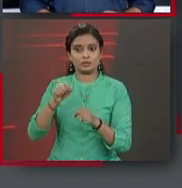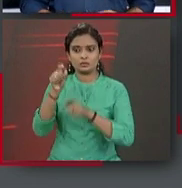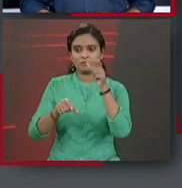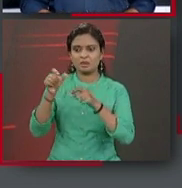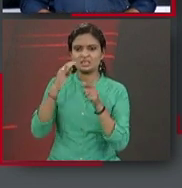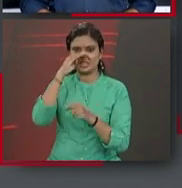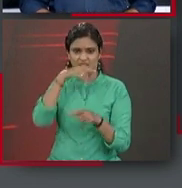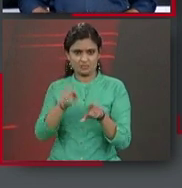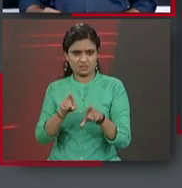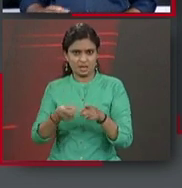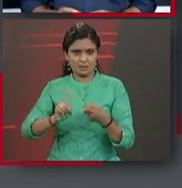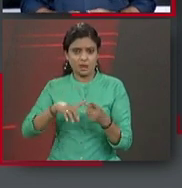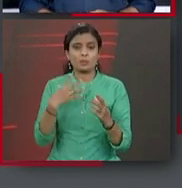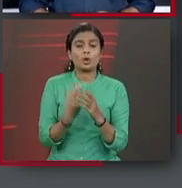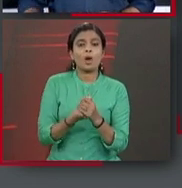അദ്ദേഹത്തിന് സിറോ മലബാർ സഭയുടെ